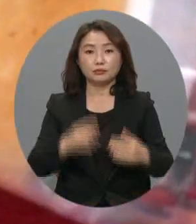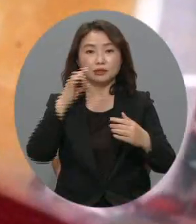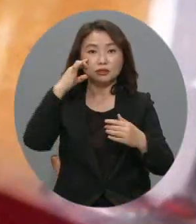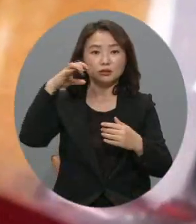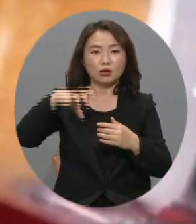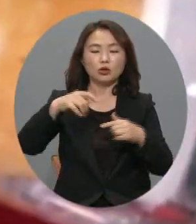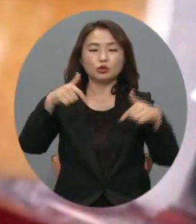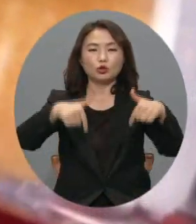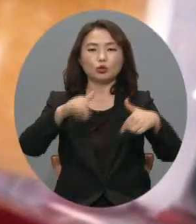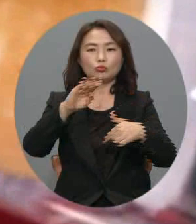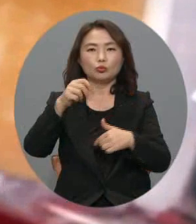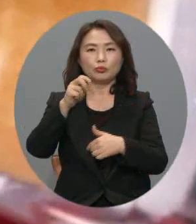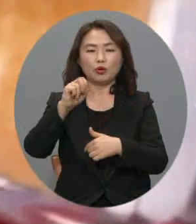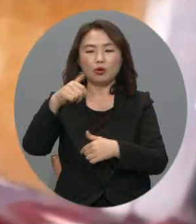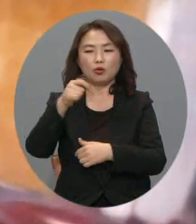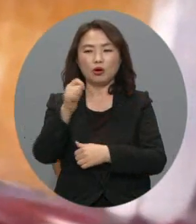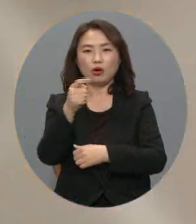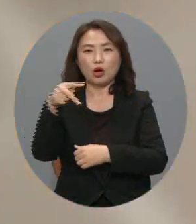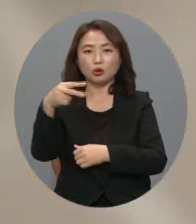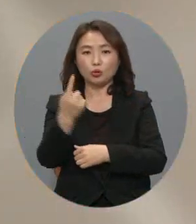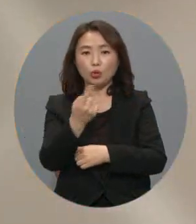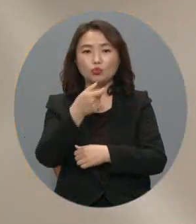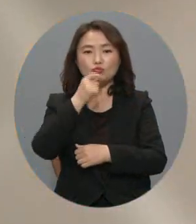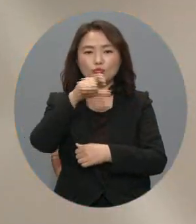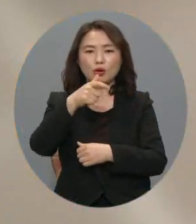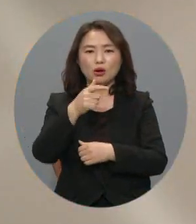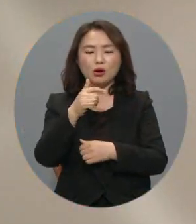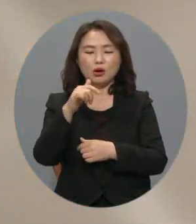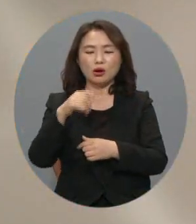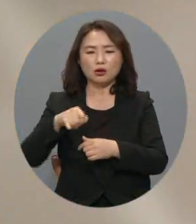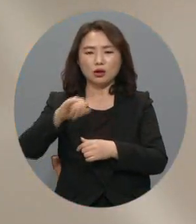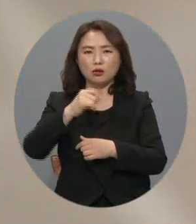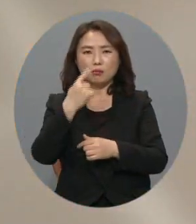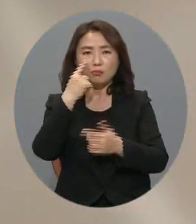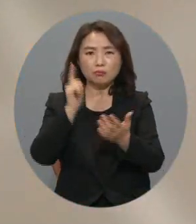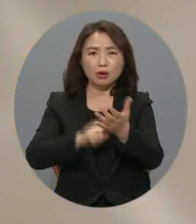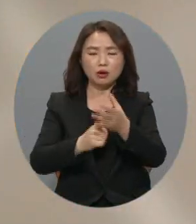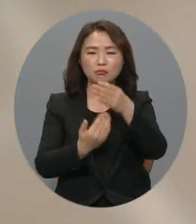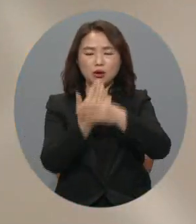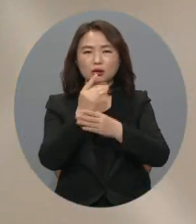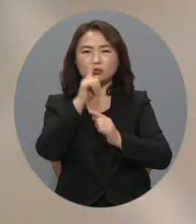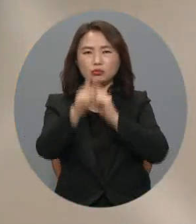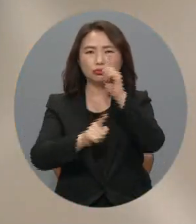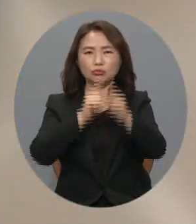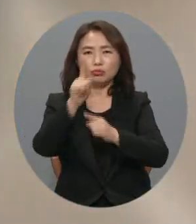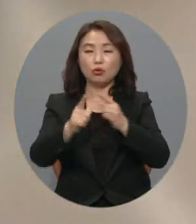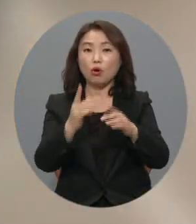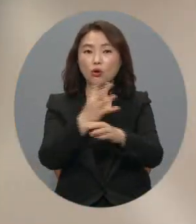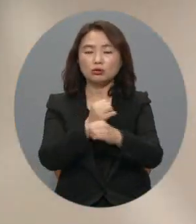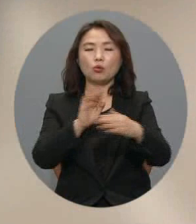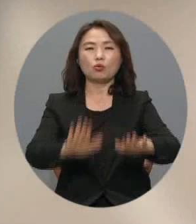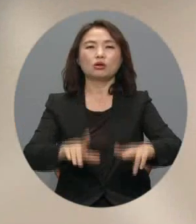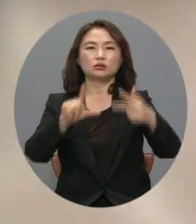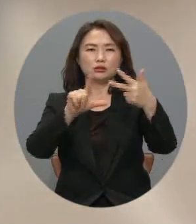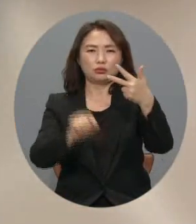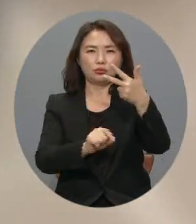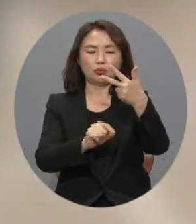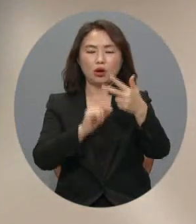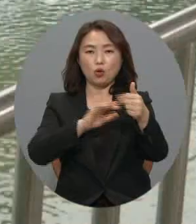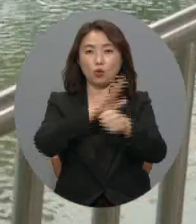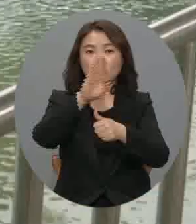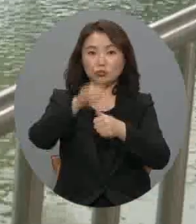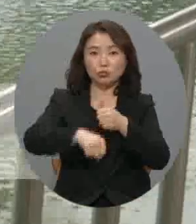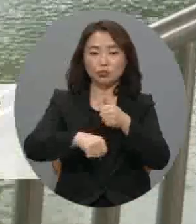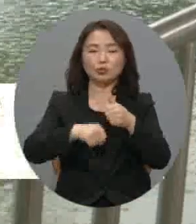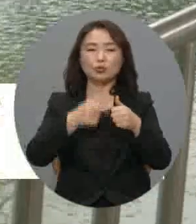인천 서구와 부평구, 강화도 등의 수돗물에서 깔따구 유충이 나온다는 신고가 잇따른 것은 올해 7월입니다.